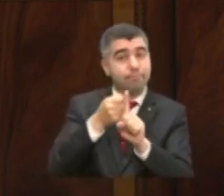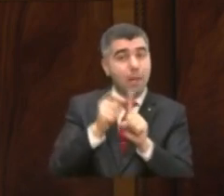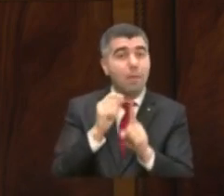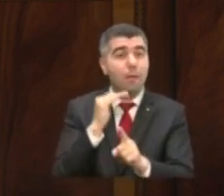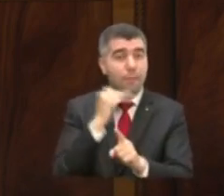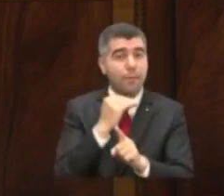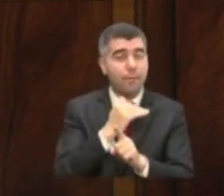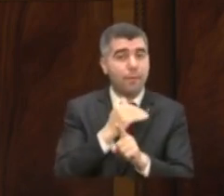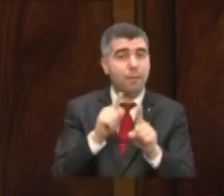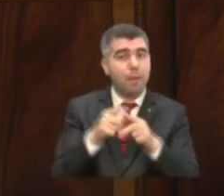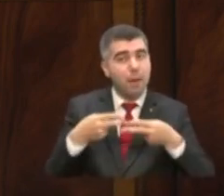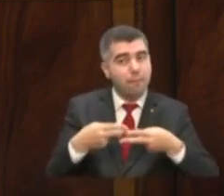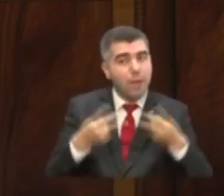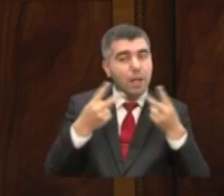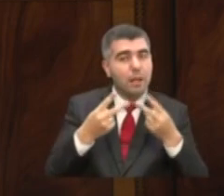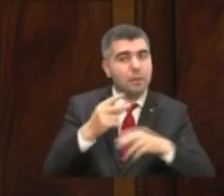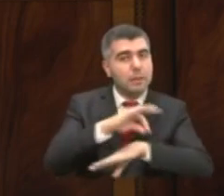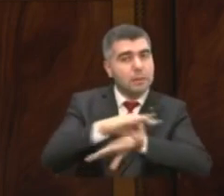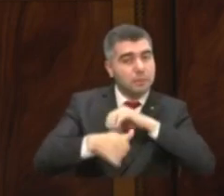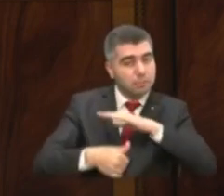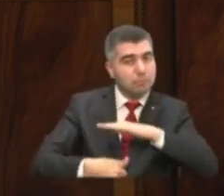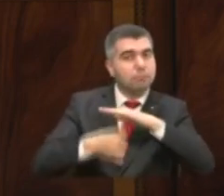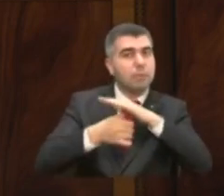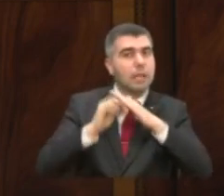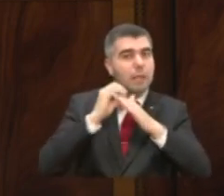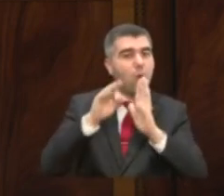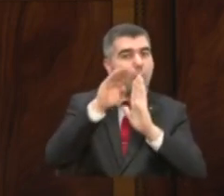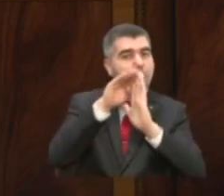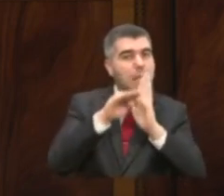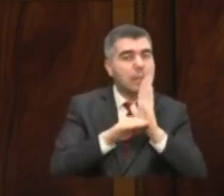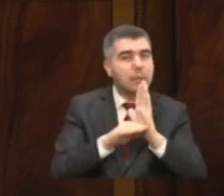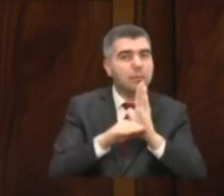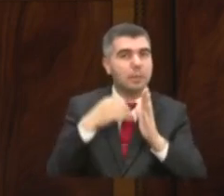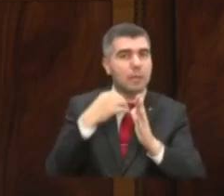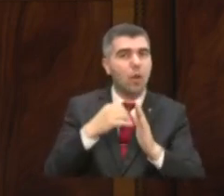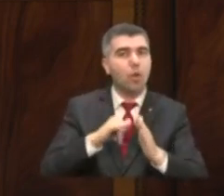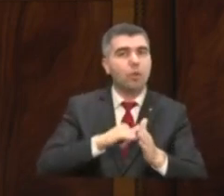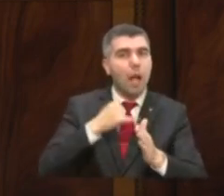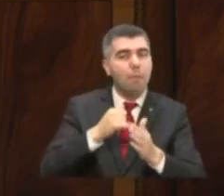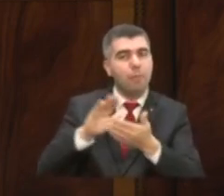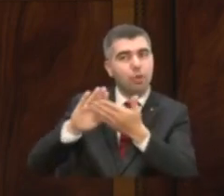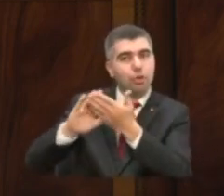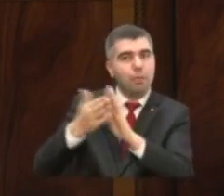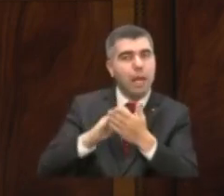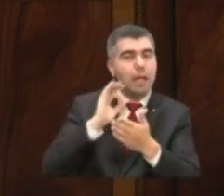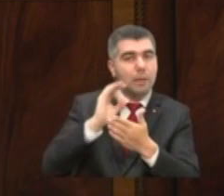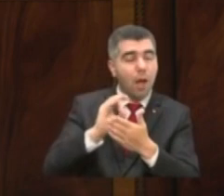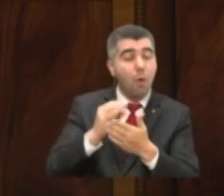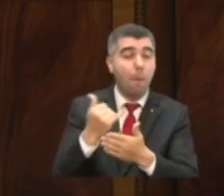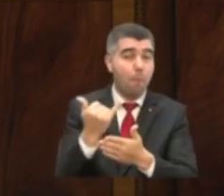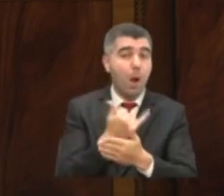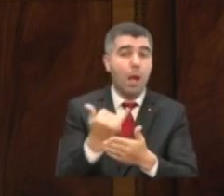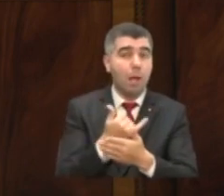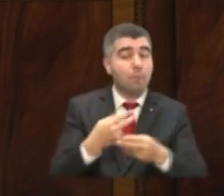للشباب والعمل الجمعوي وتنصيب أعضائه وعضواته من أجل القيام بأدواره والمساهمة في بلورة تصوراته